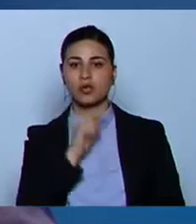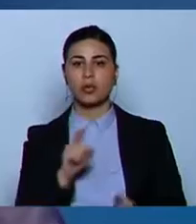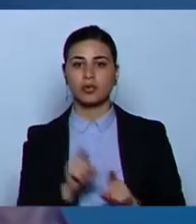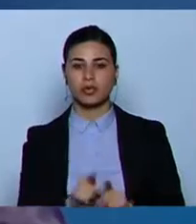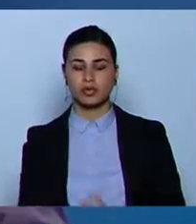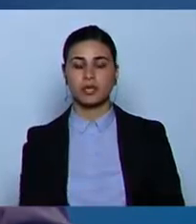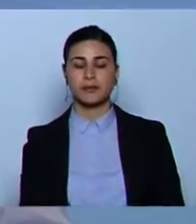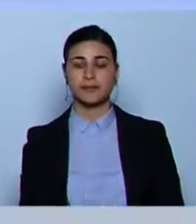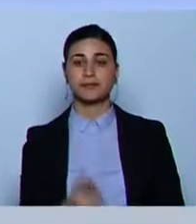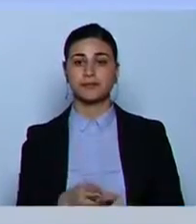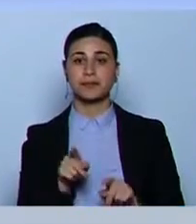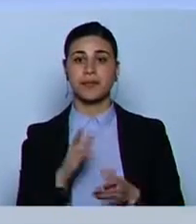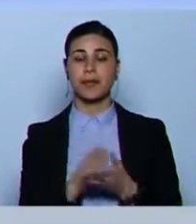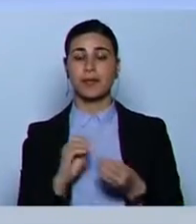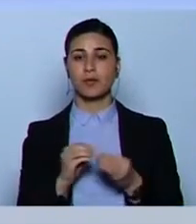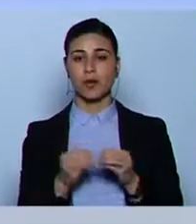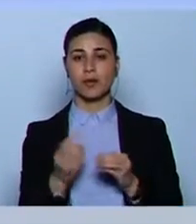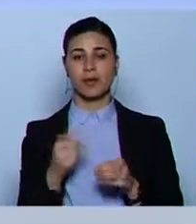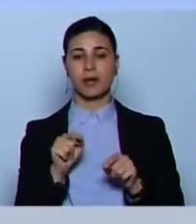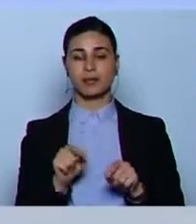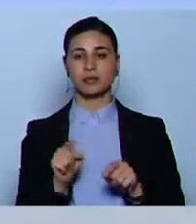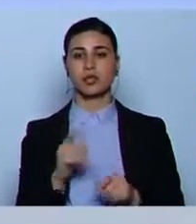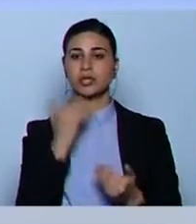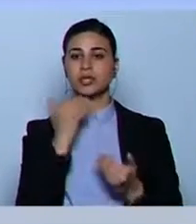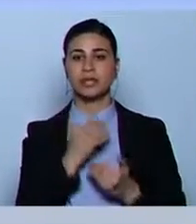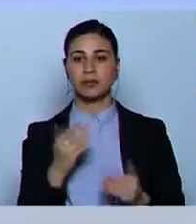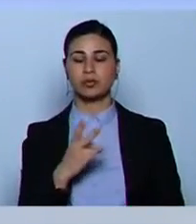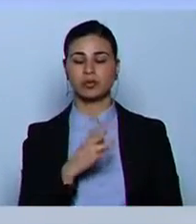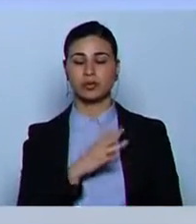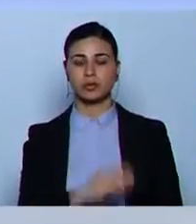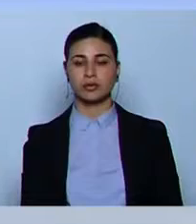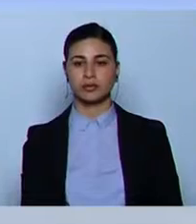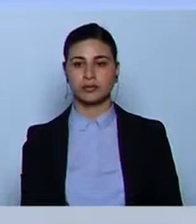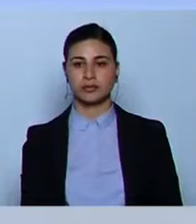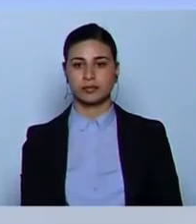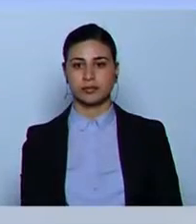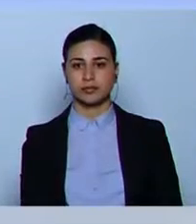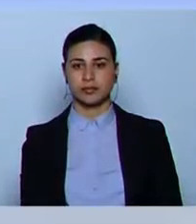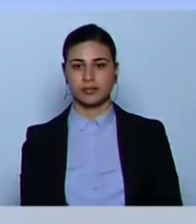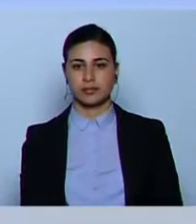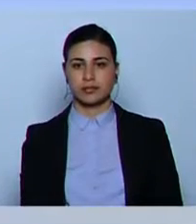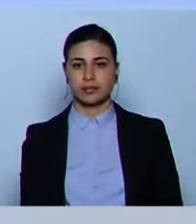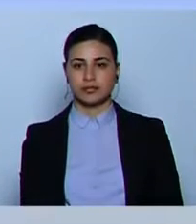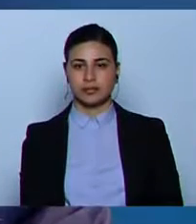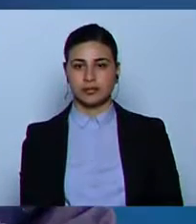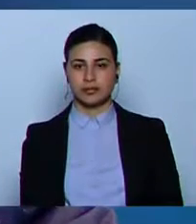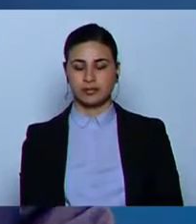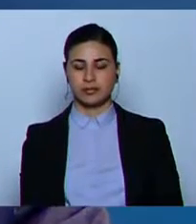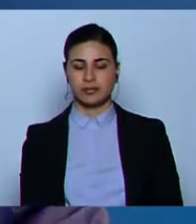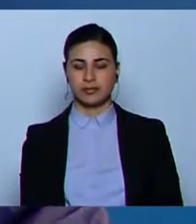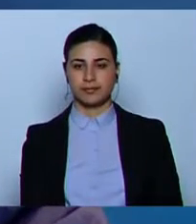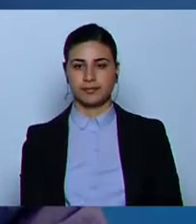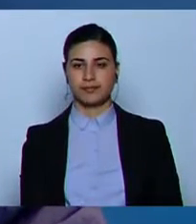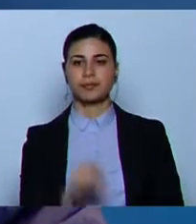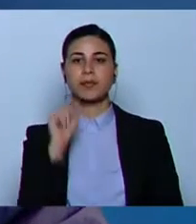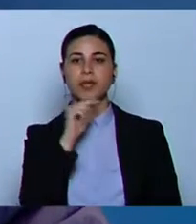რა შეიძლება ანუ იქნება სწორედ ეს არის პრობლემა და ხარვეზი რომ საბოლოოდ ამას დეცენტრალიზაცია რაში ხო ეს რა